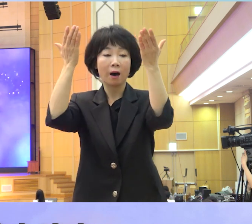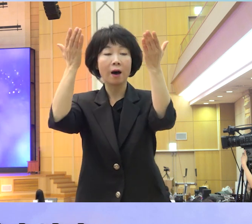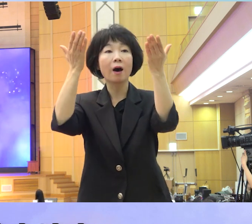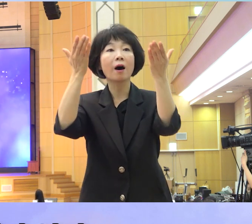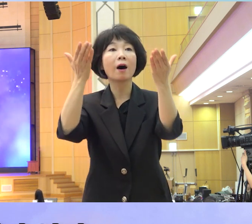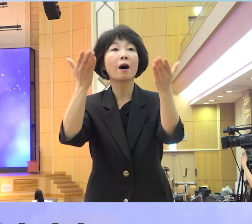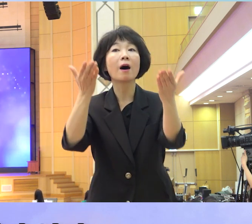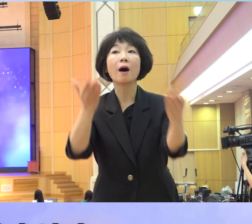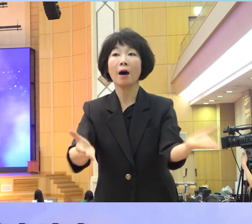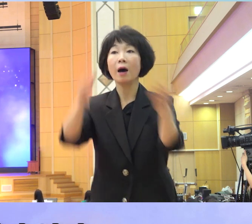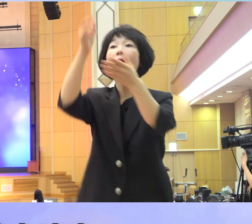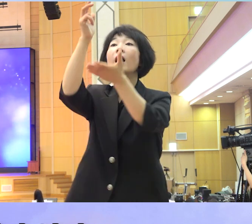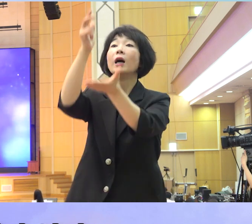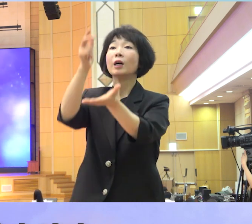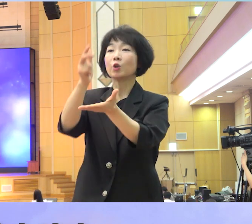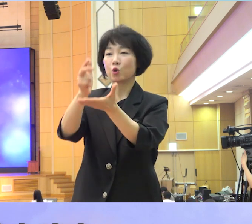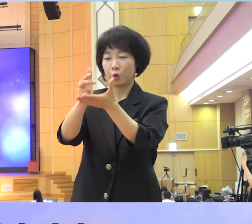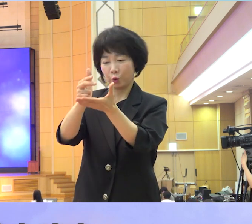주님이 뜻하신 일,